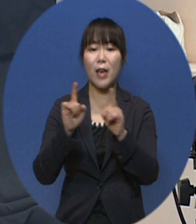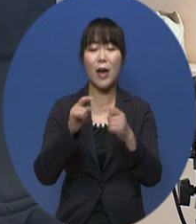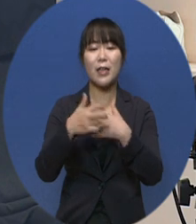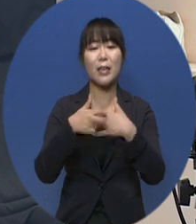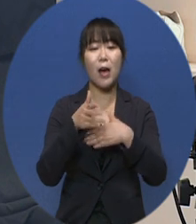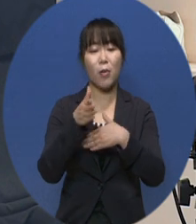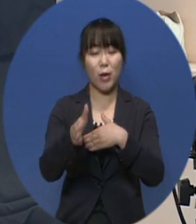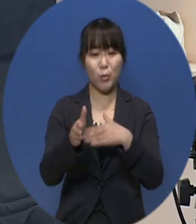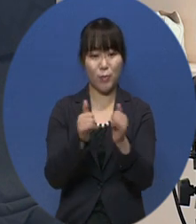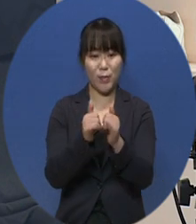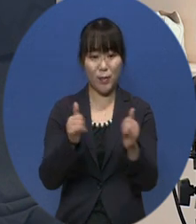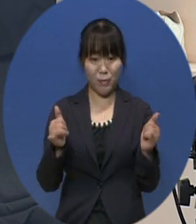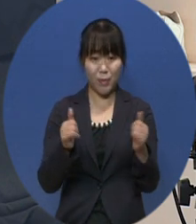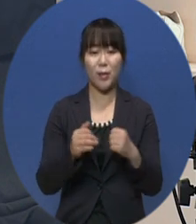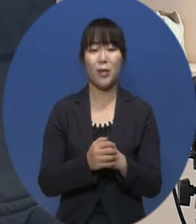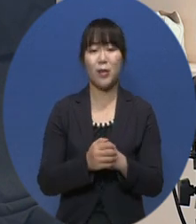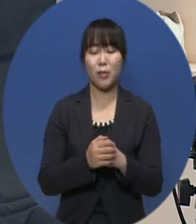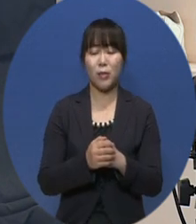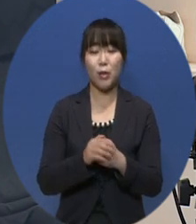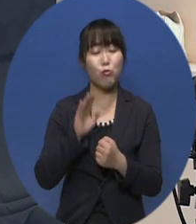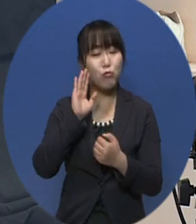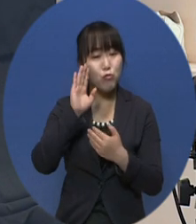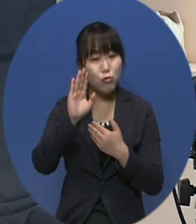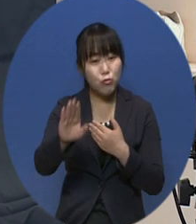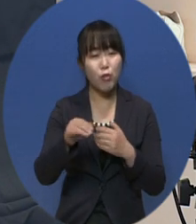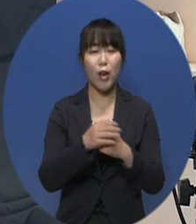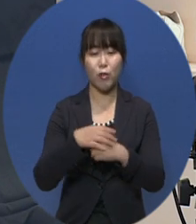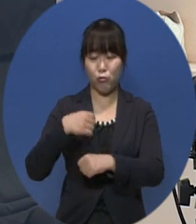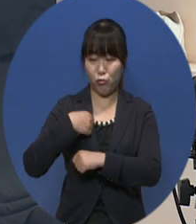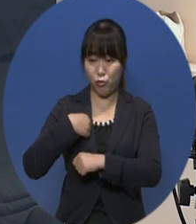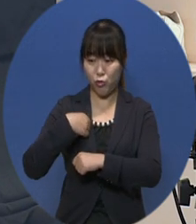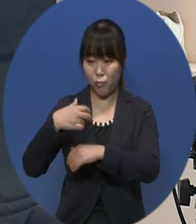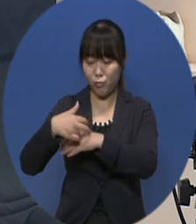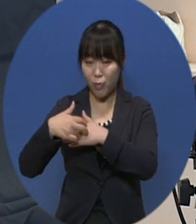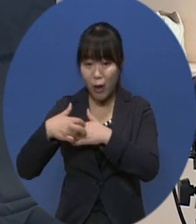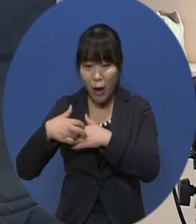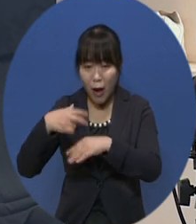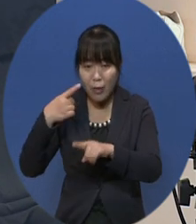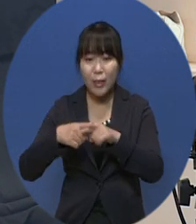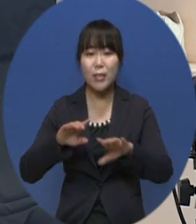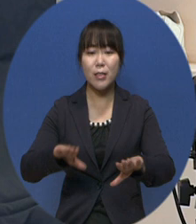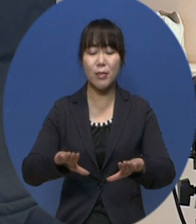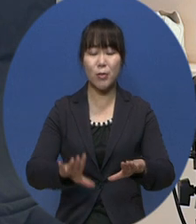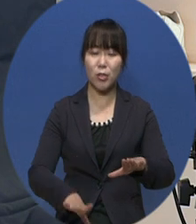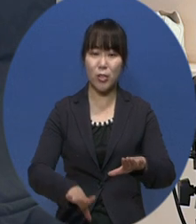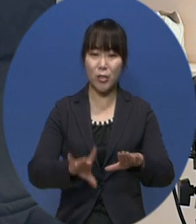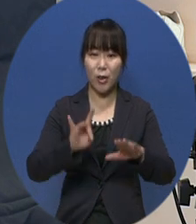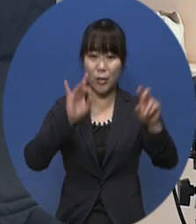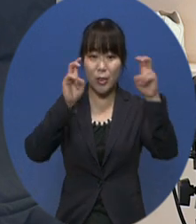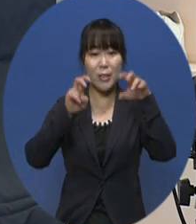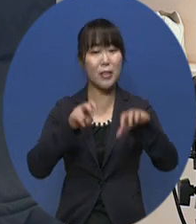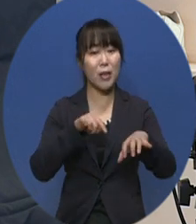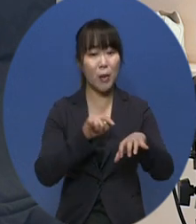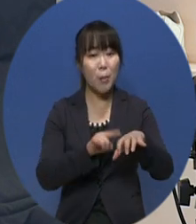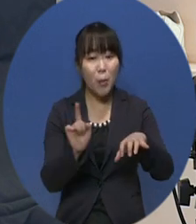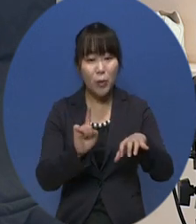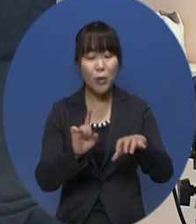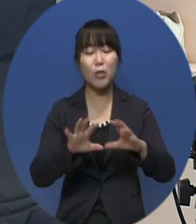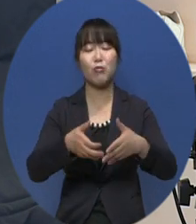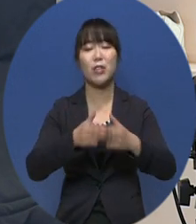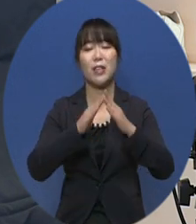전문의이고요. 재활의학과 전문의가 되고 나서 이제 군의관으로 갔다가 첫 직장이 국립재활원이었습니다. 그래서